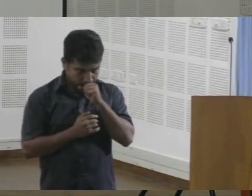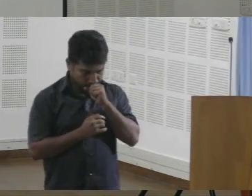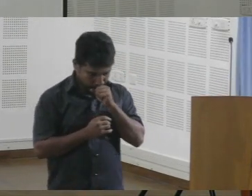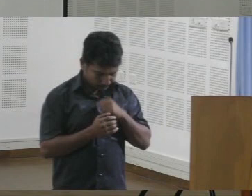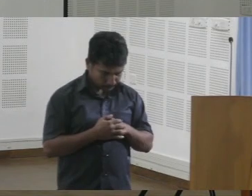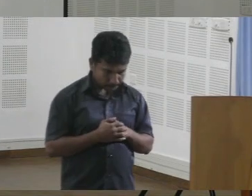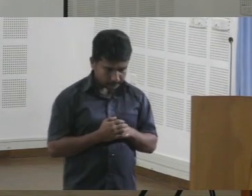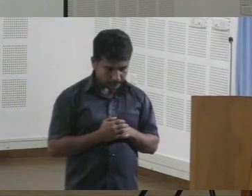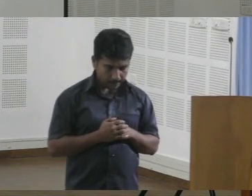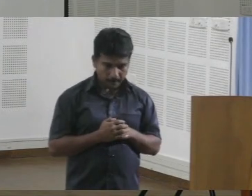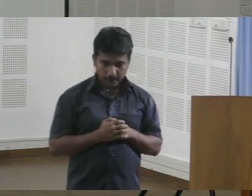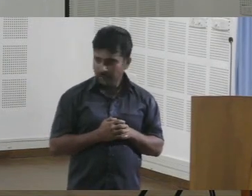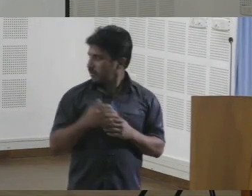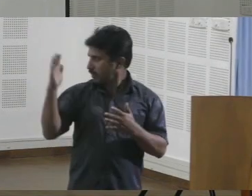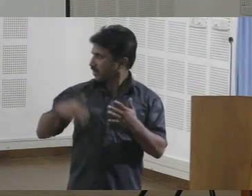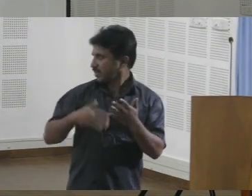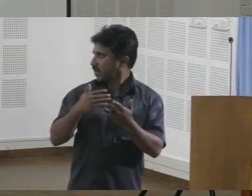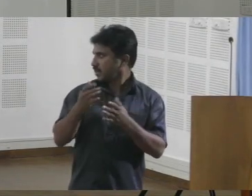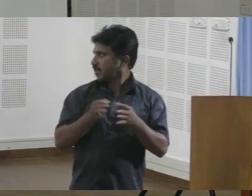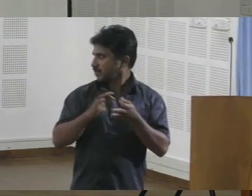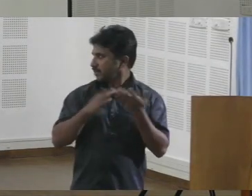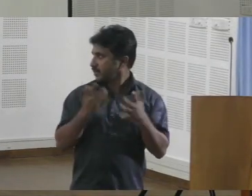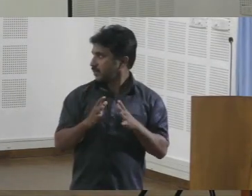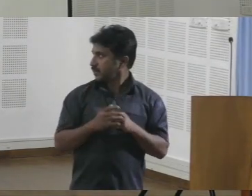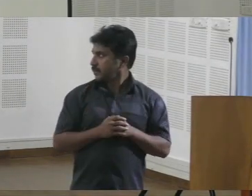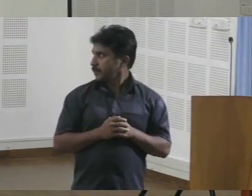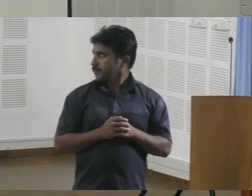പിന്നെ ബാക്കി കാര്യങ്ങളൊക്കെ ഞാൻ ഓൾറെഡി പറഞ്ഞു.